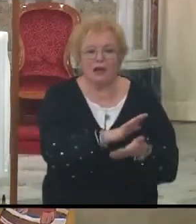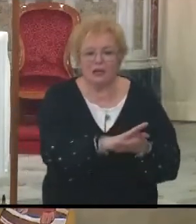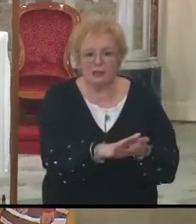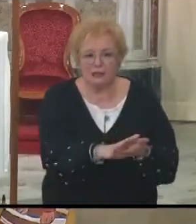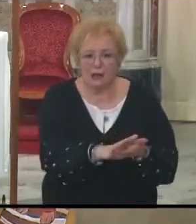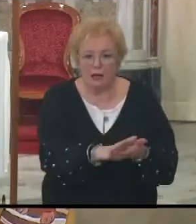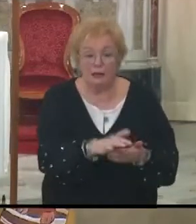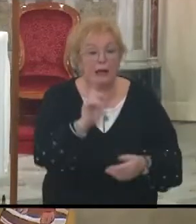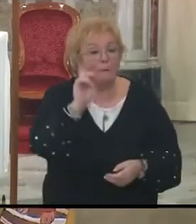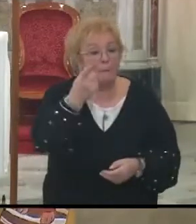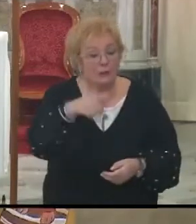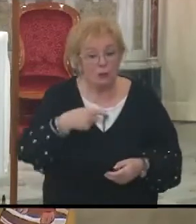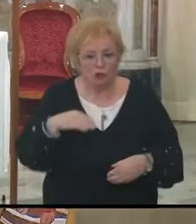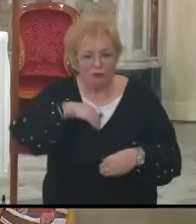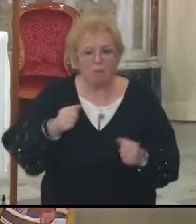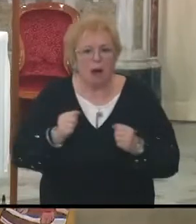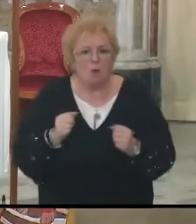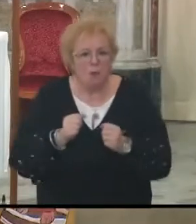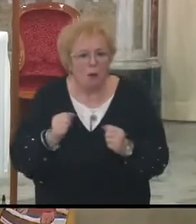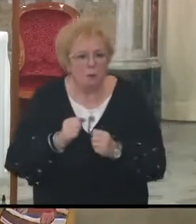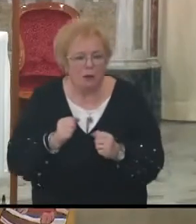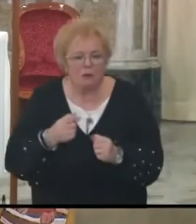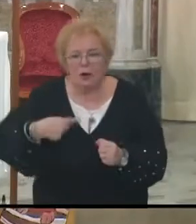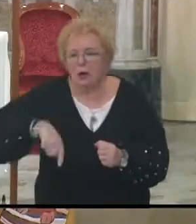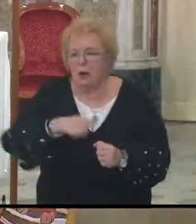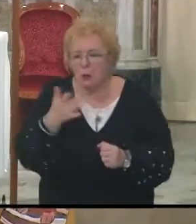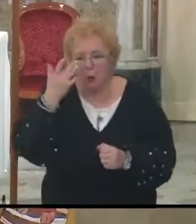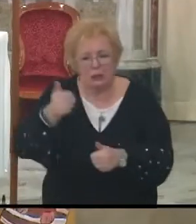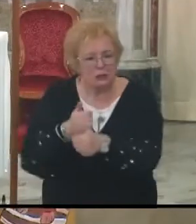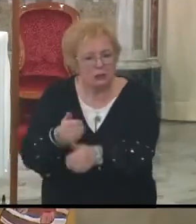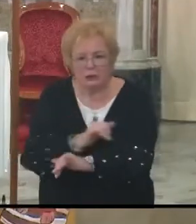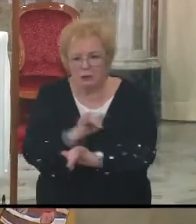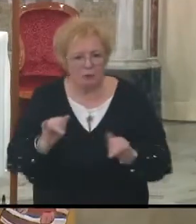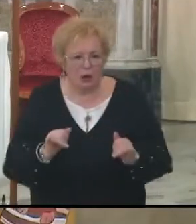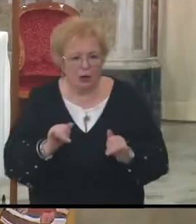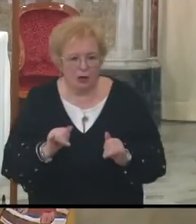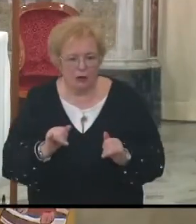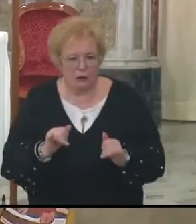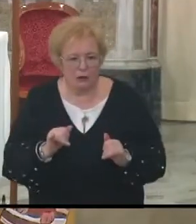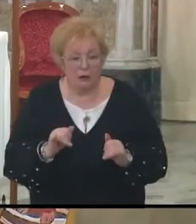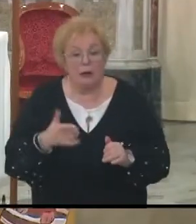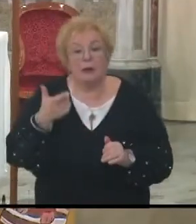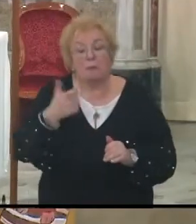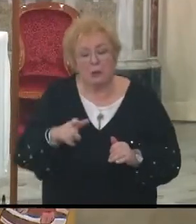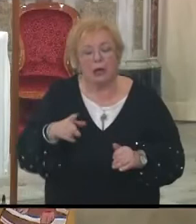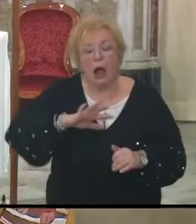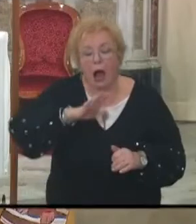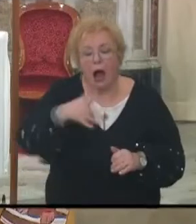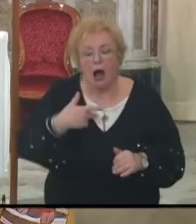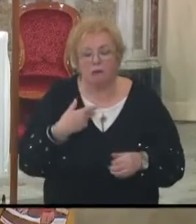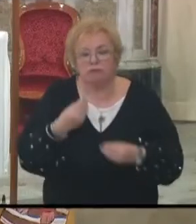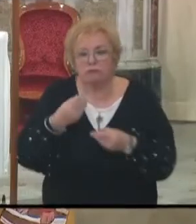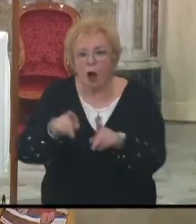rinnegare il cristo sia nella nostra vita e forse anche nella vita degli altri con giudizi anche molto pesanti